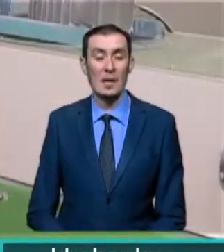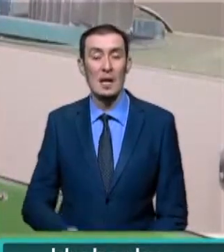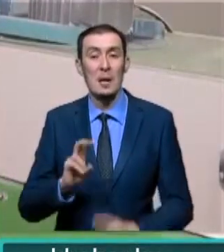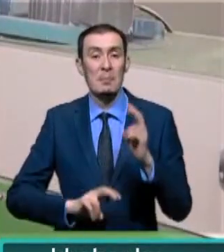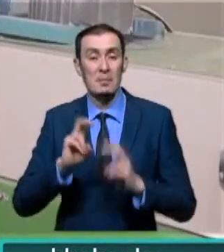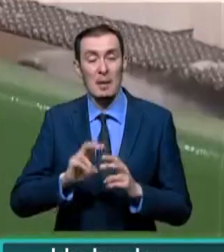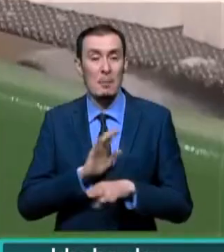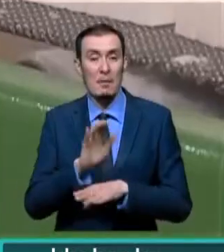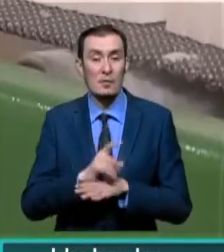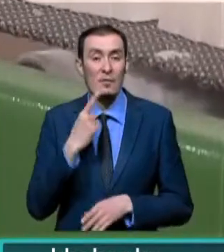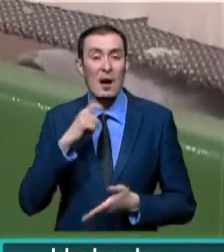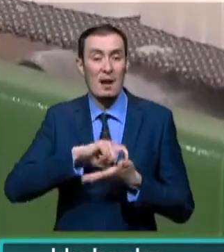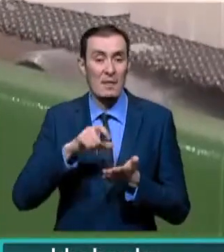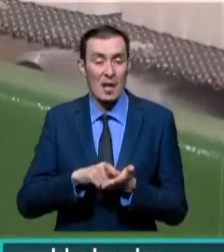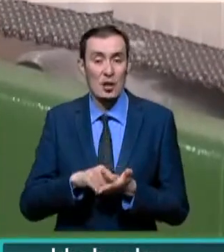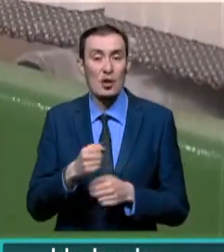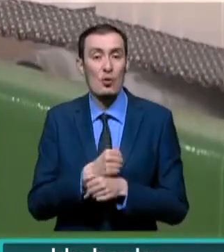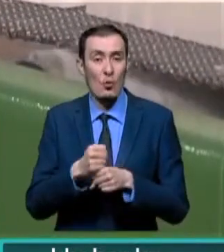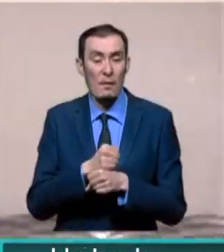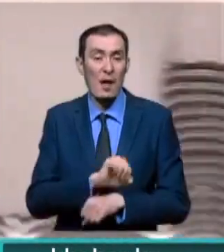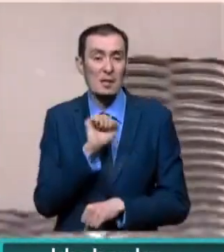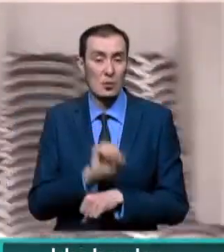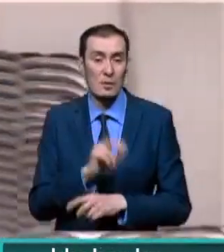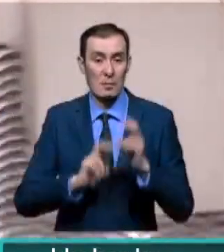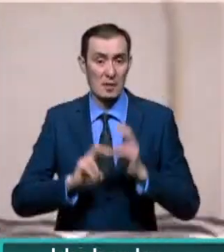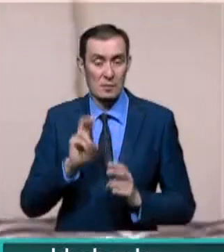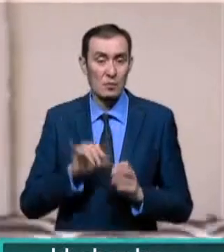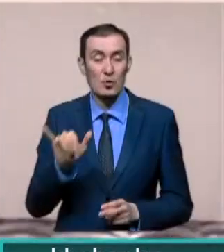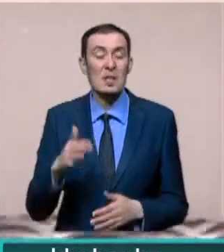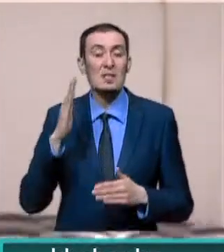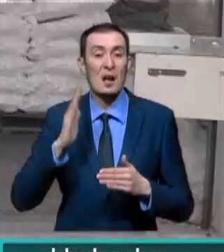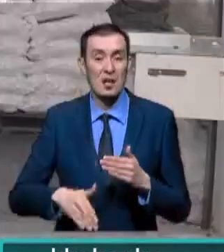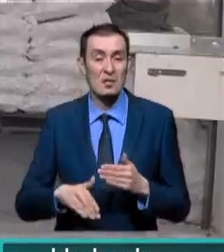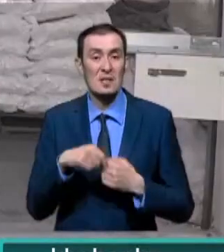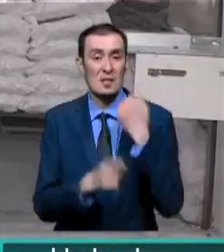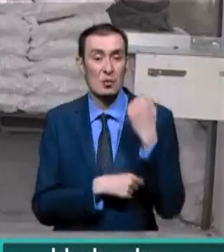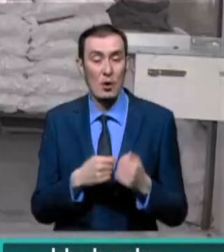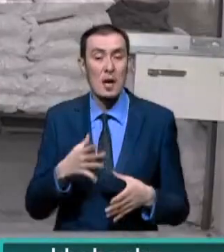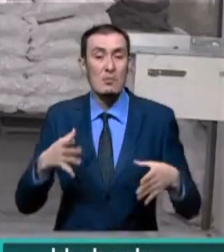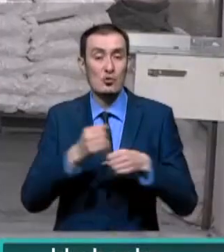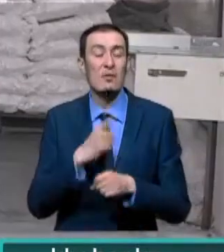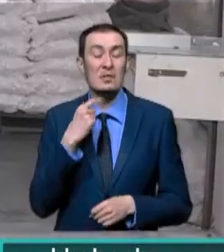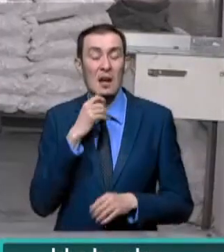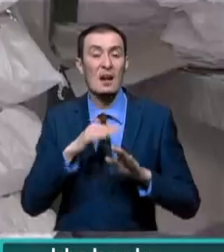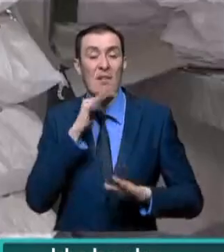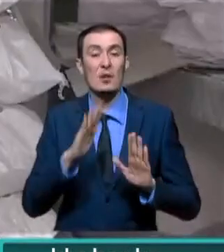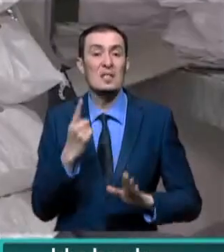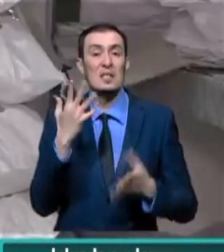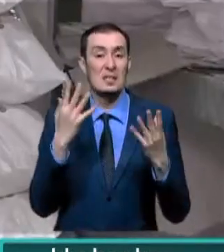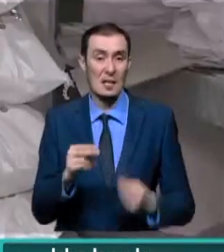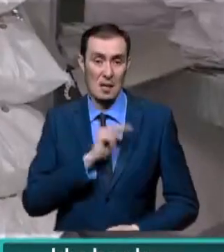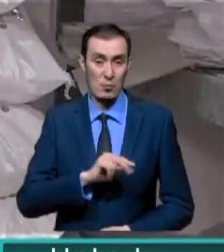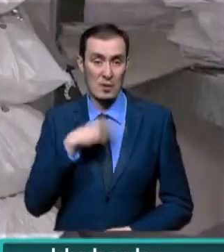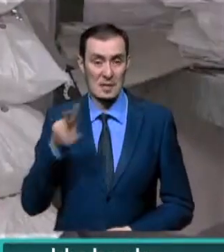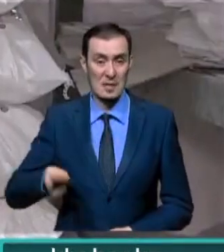Предприятие по выпуску рафината и кофе готовится остановить производство. У них заканчивается сырье. Этих мешков сахара хватит только на день работы,